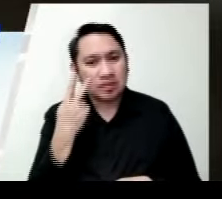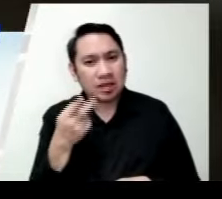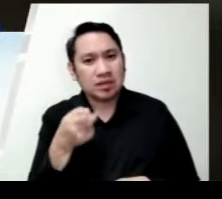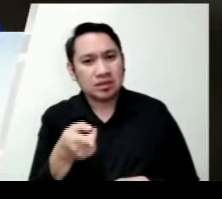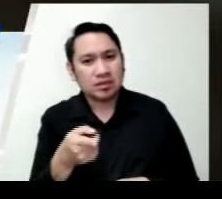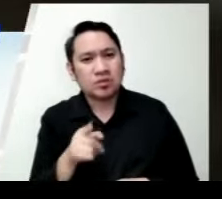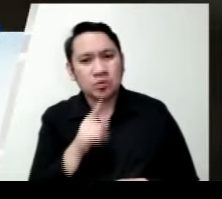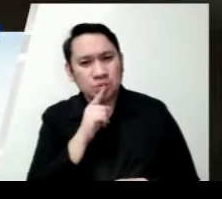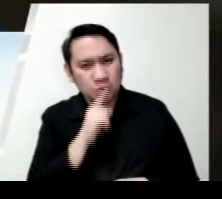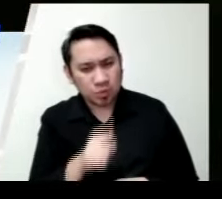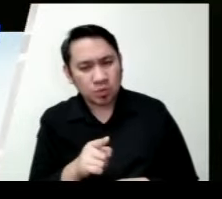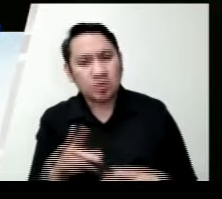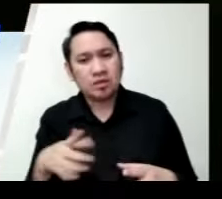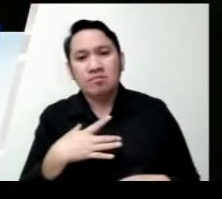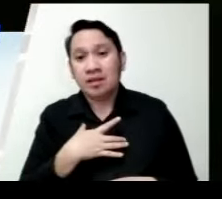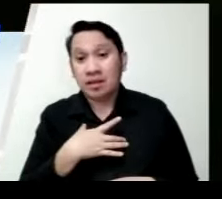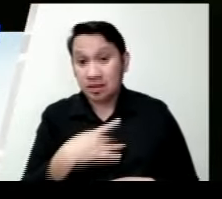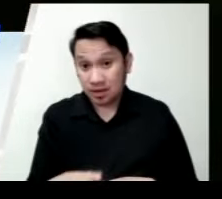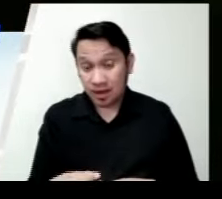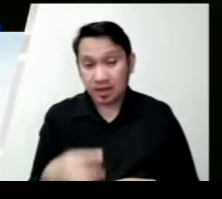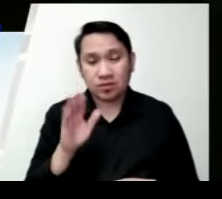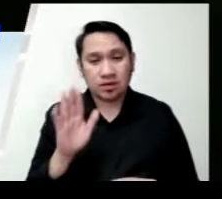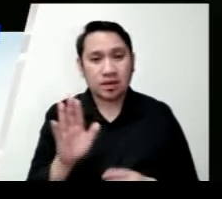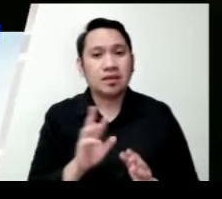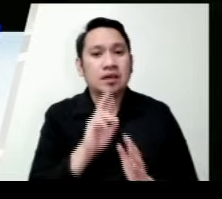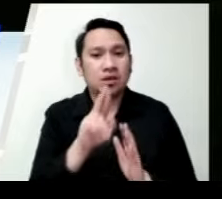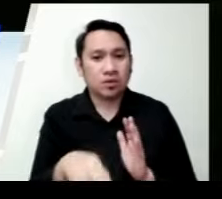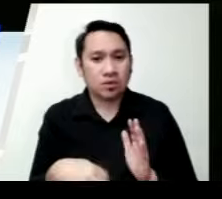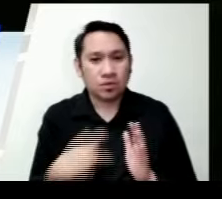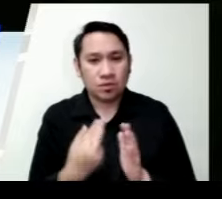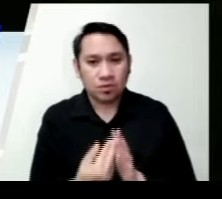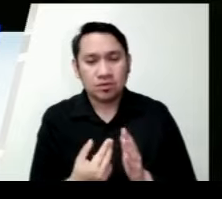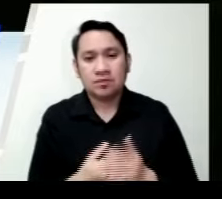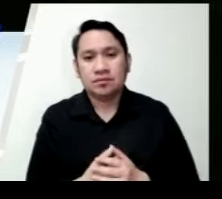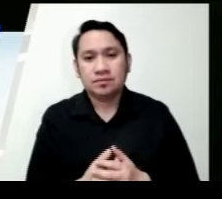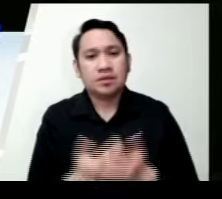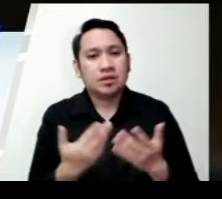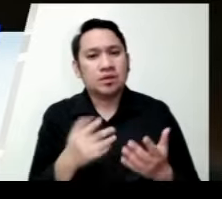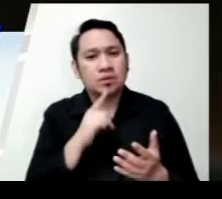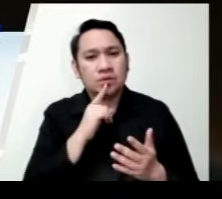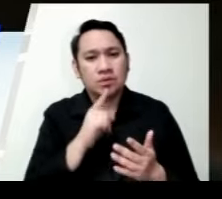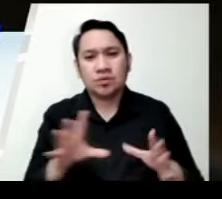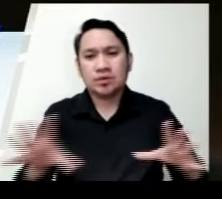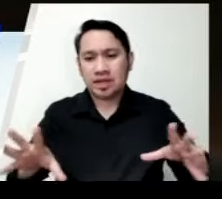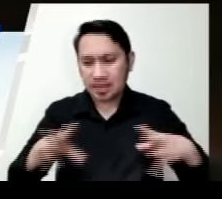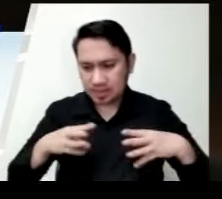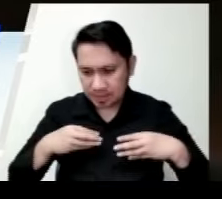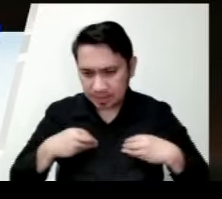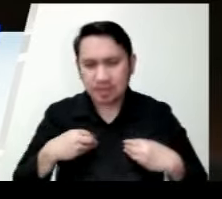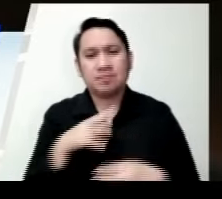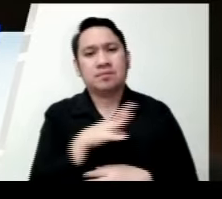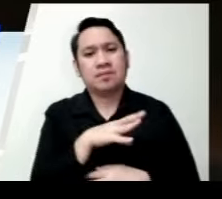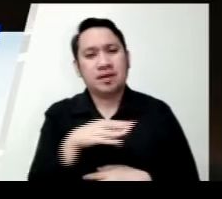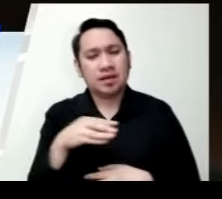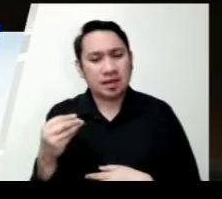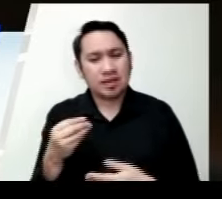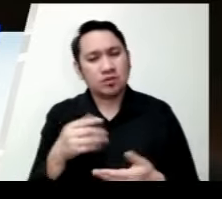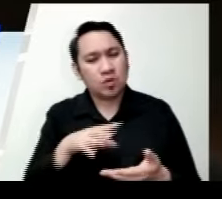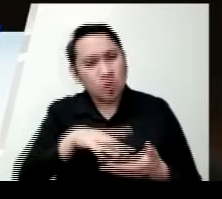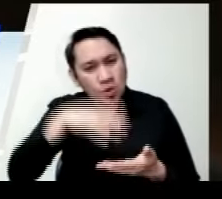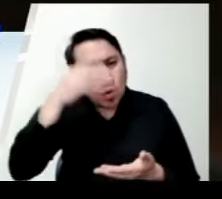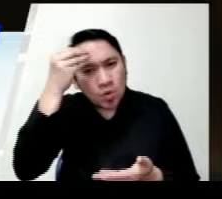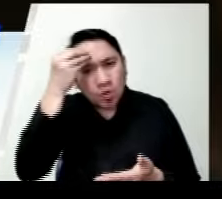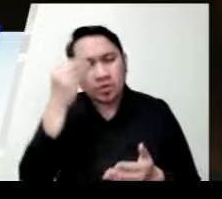sinimulan niyang mahalin yung character ni Hiroshi. Talagang in-embrace niya yung character, kinilala niyang mabuti. Kaya bawat performance